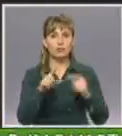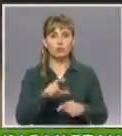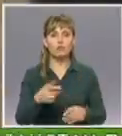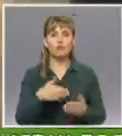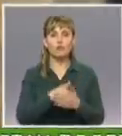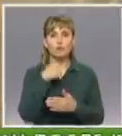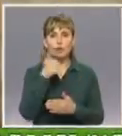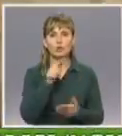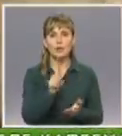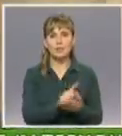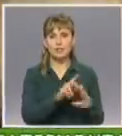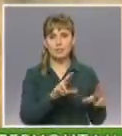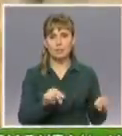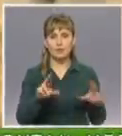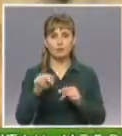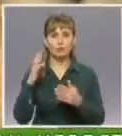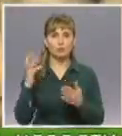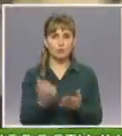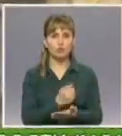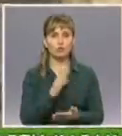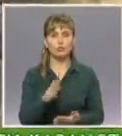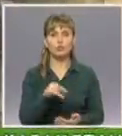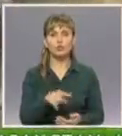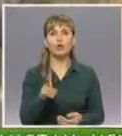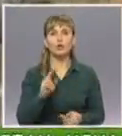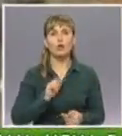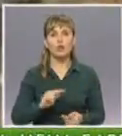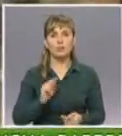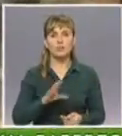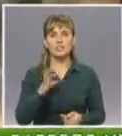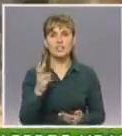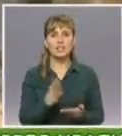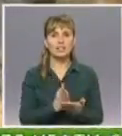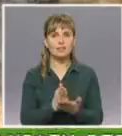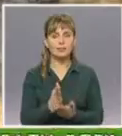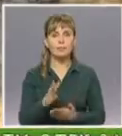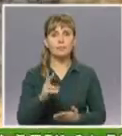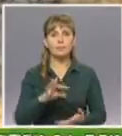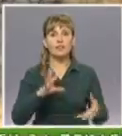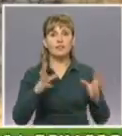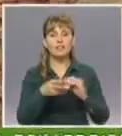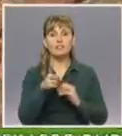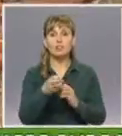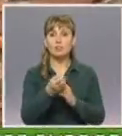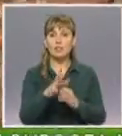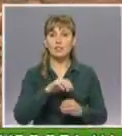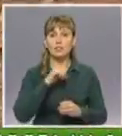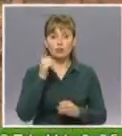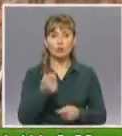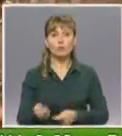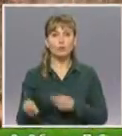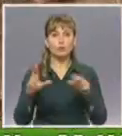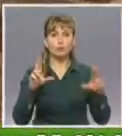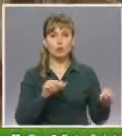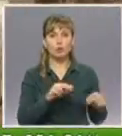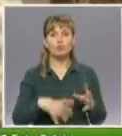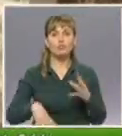году непременно повезет. Успешными станут и те, кто работает в социальной сфере. Ну а в целом же 2015